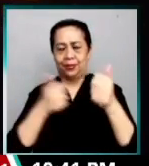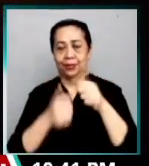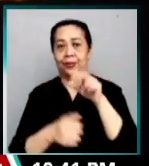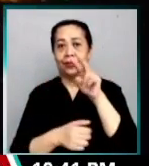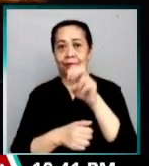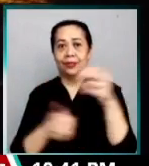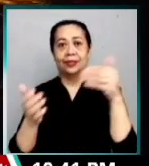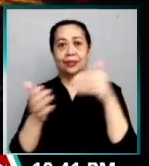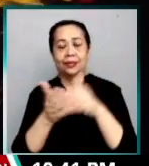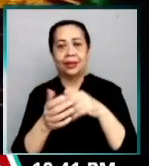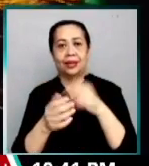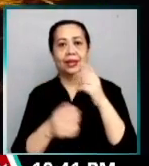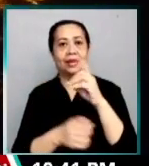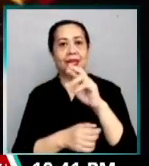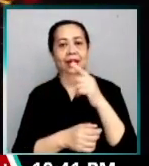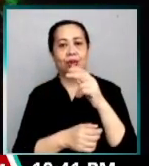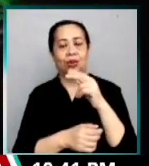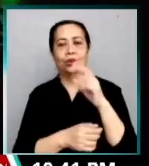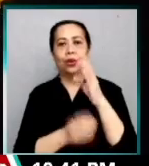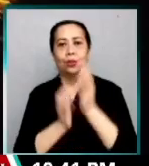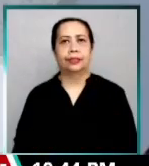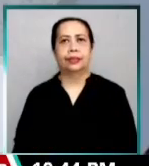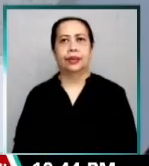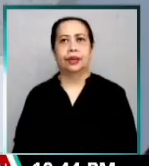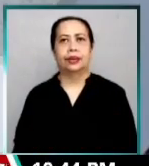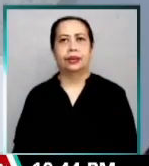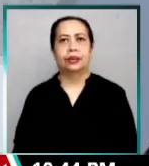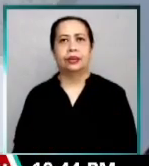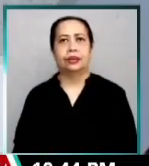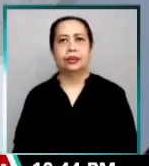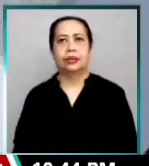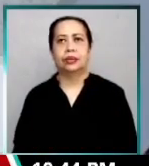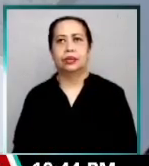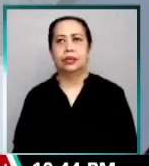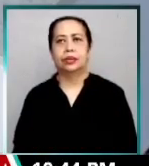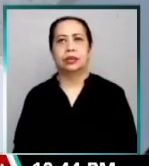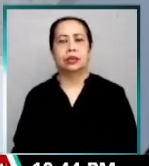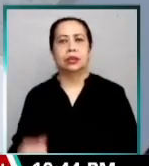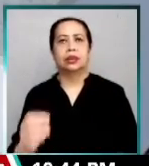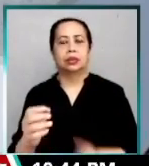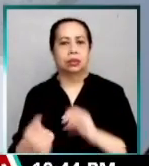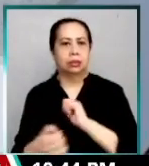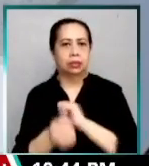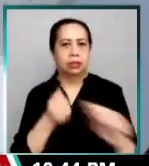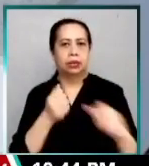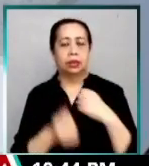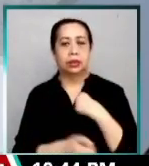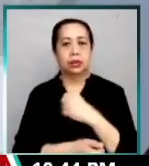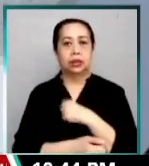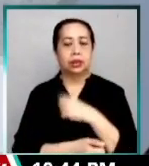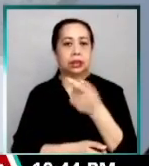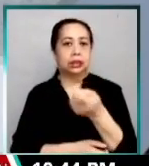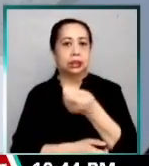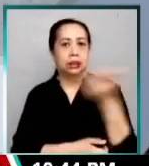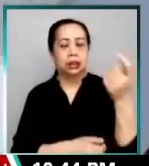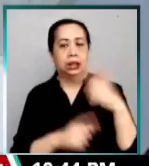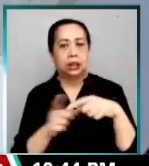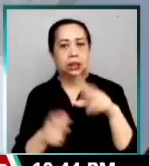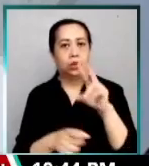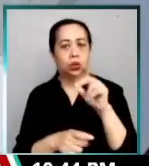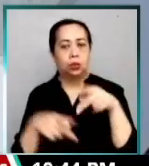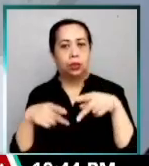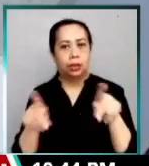sa Dragon Boat Festival sa Hulyo. Lusot na sa Senado ang panukalang tanggalin ang no permit,